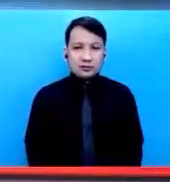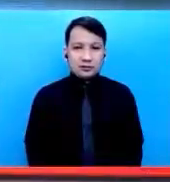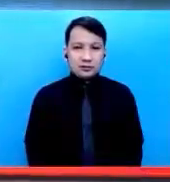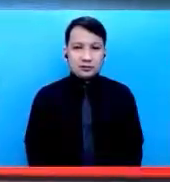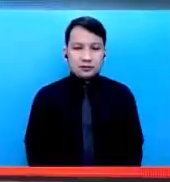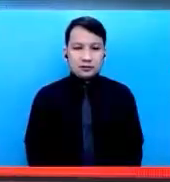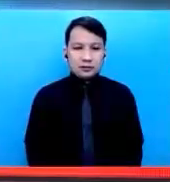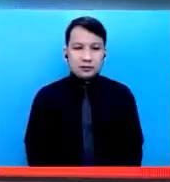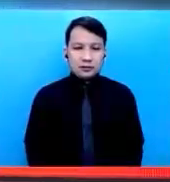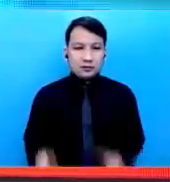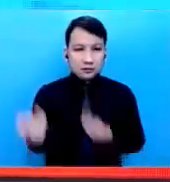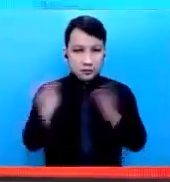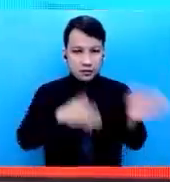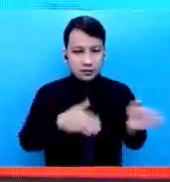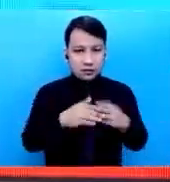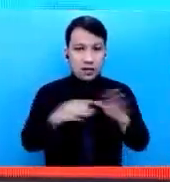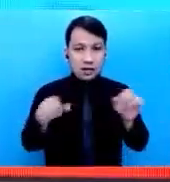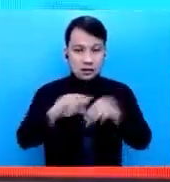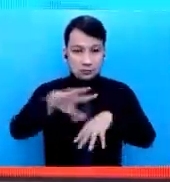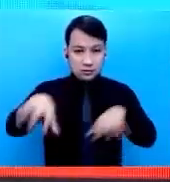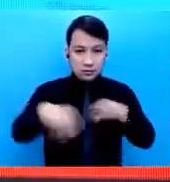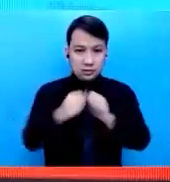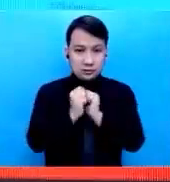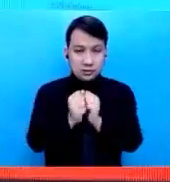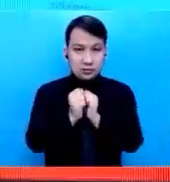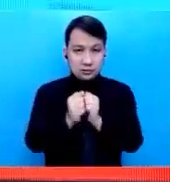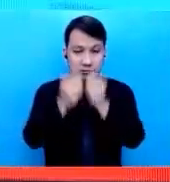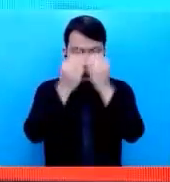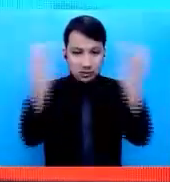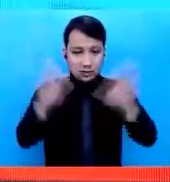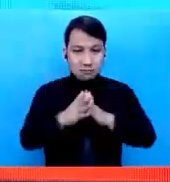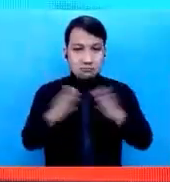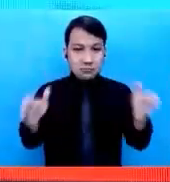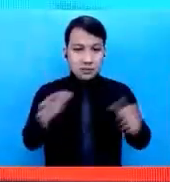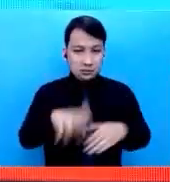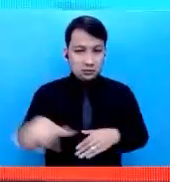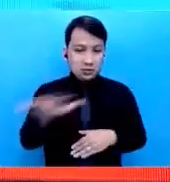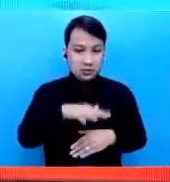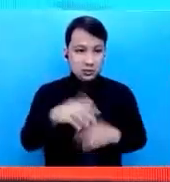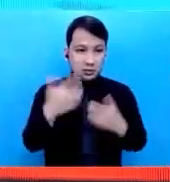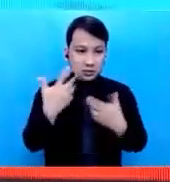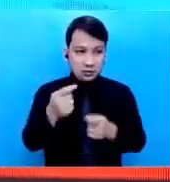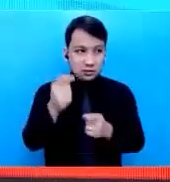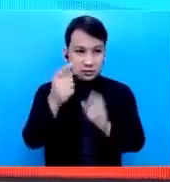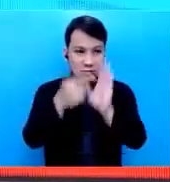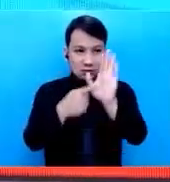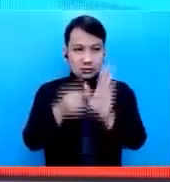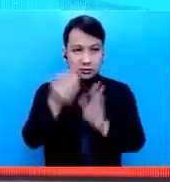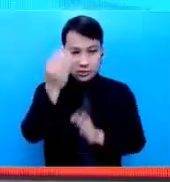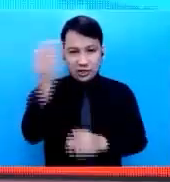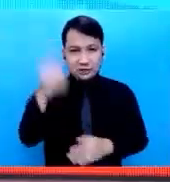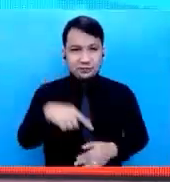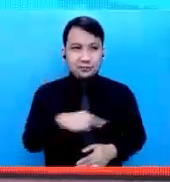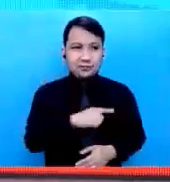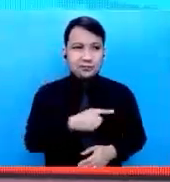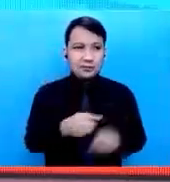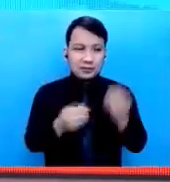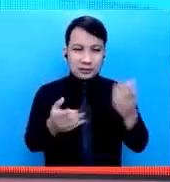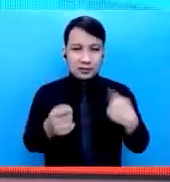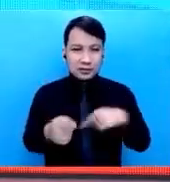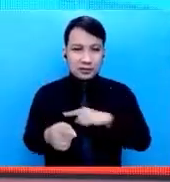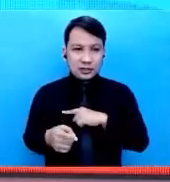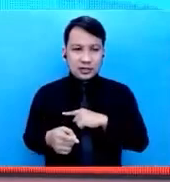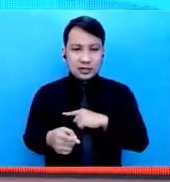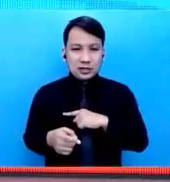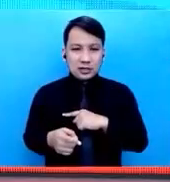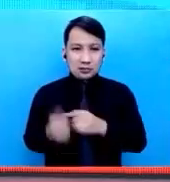Samantala, nagsanib-puwersa ang pinakamalalaki at pinagkakatiwalaang media organization sa bansa para